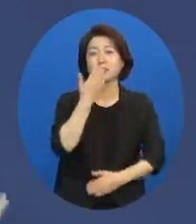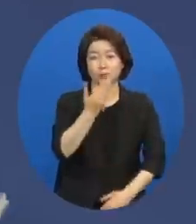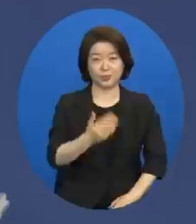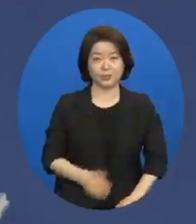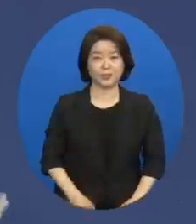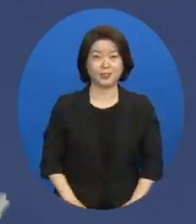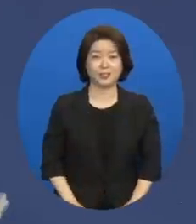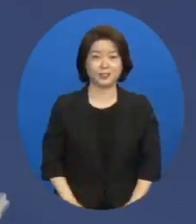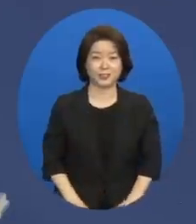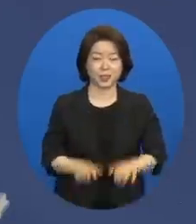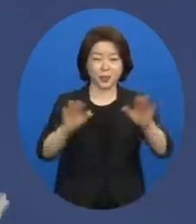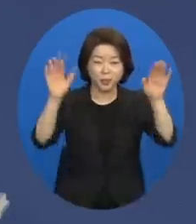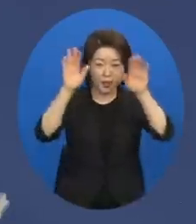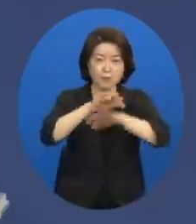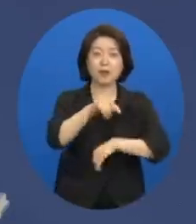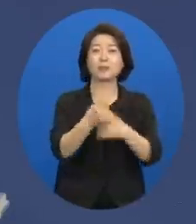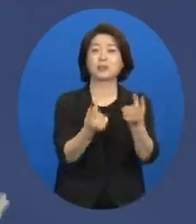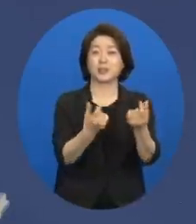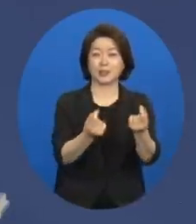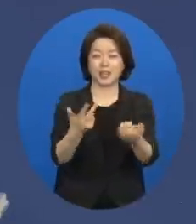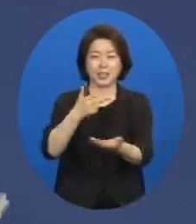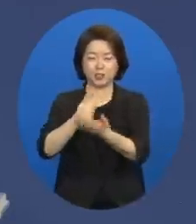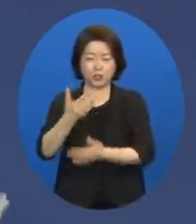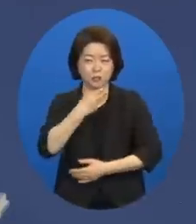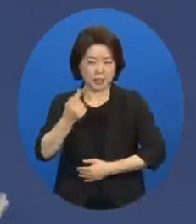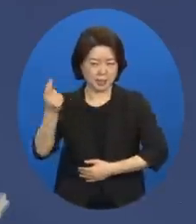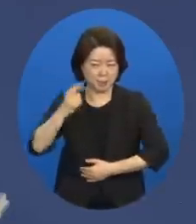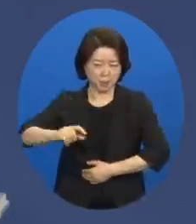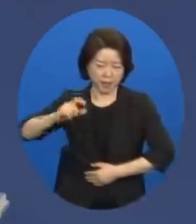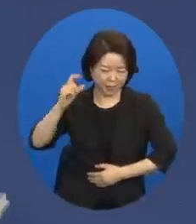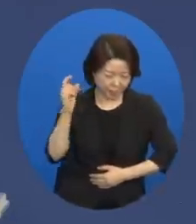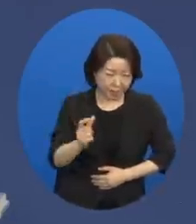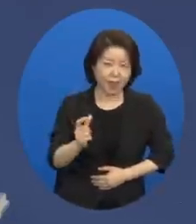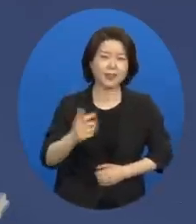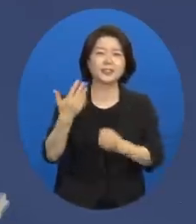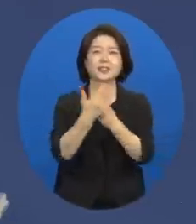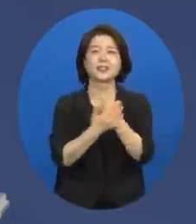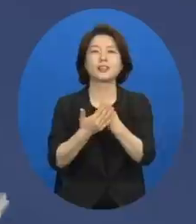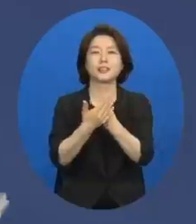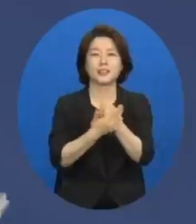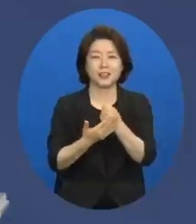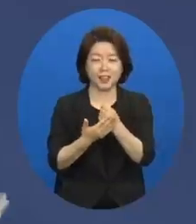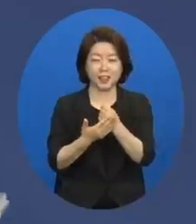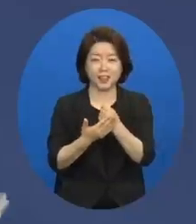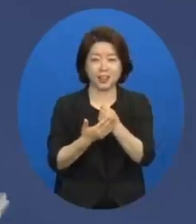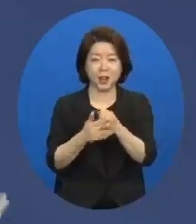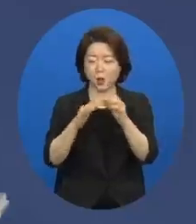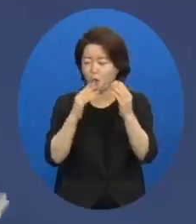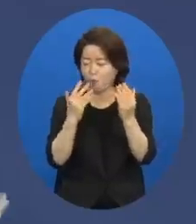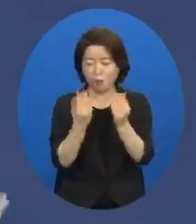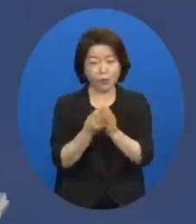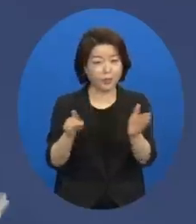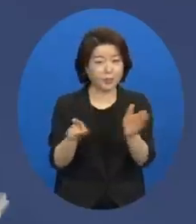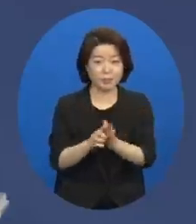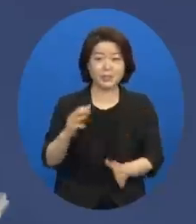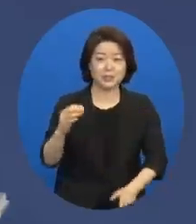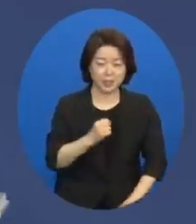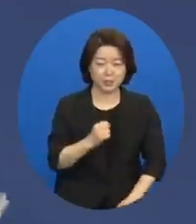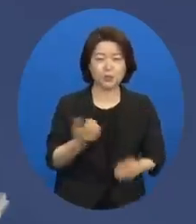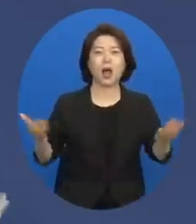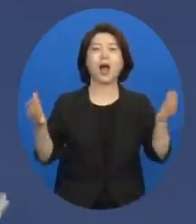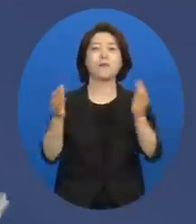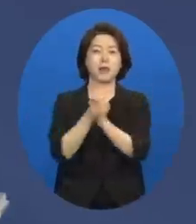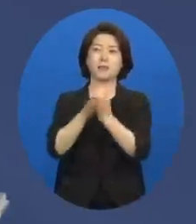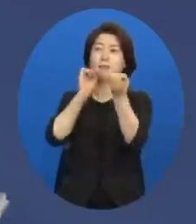것입니다. 오늘 이 밤에 그렇게 주님의 그 복음의 강력한 은혜에 그냥 온전한 믿음으로